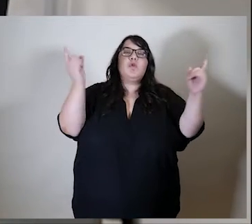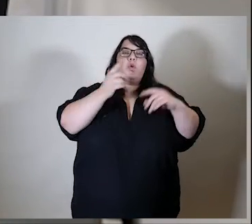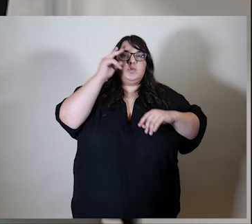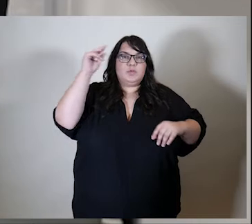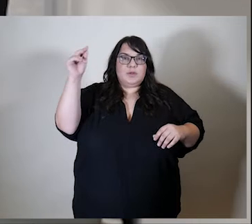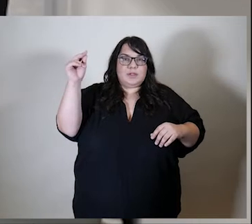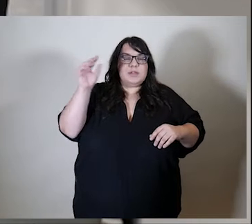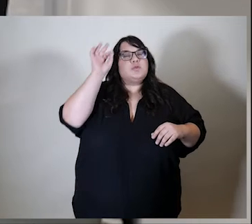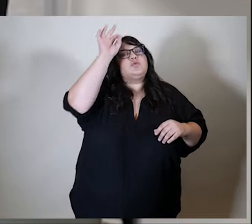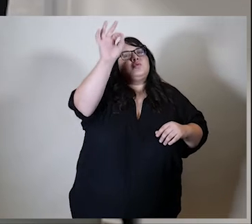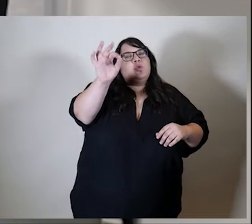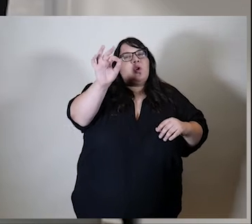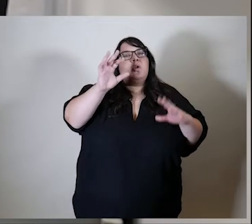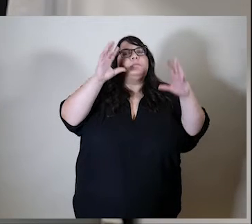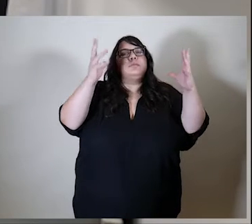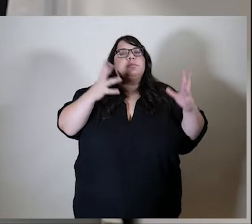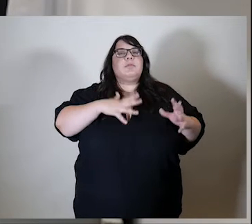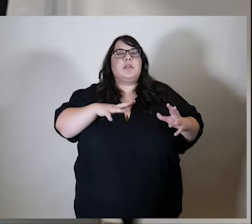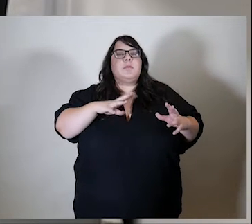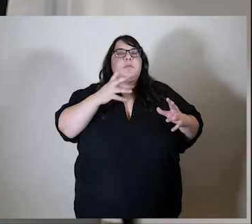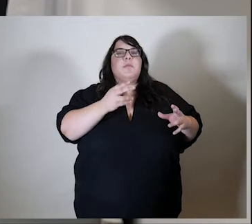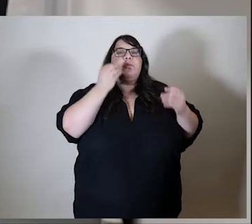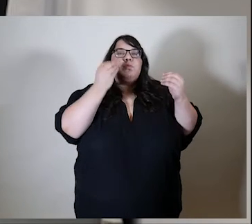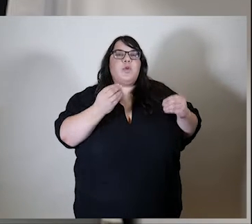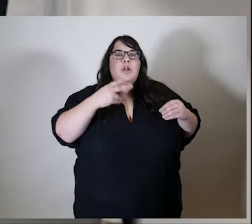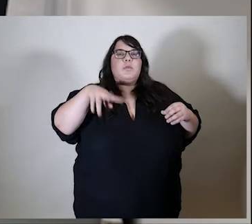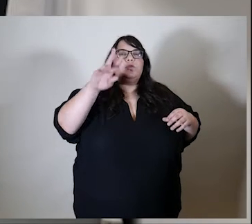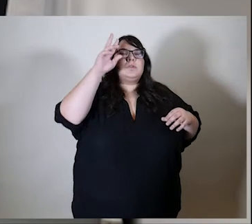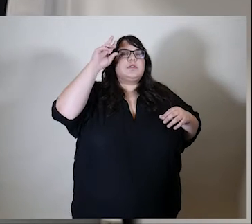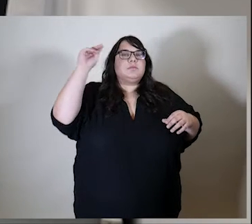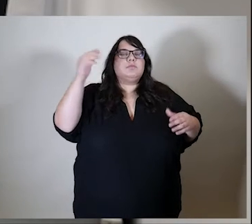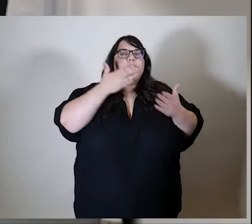φοιτητές. Απότερος σκοπός μας είναι η αύξηση του ποσοστού έγκαιρης ολοκλήρωσης του